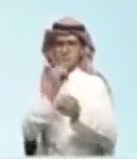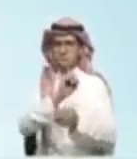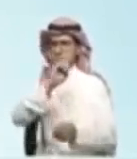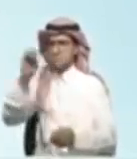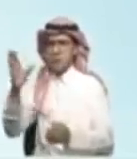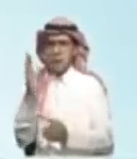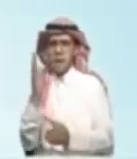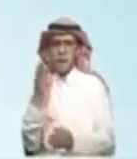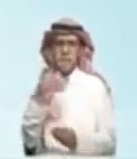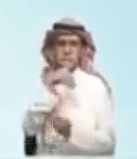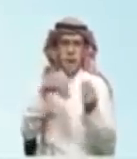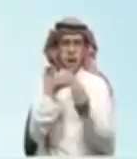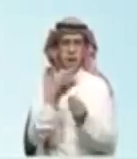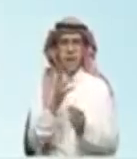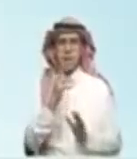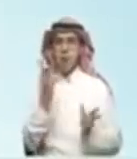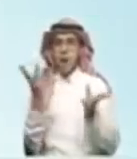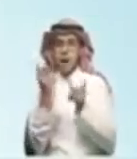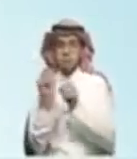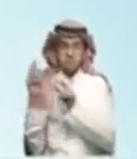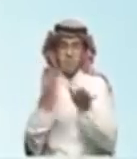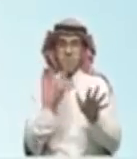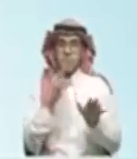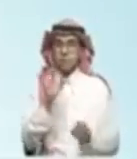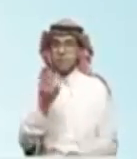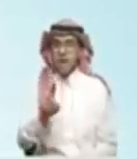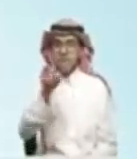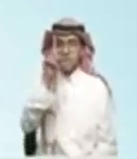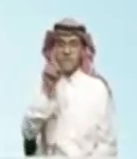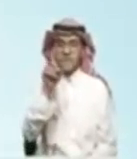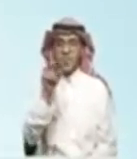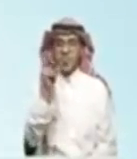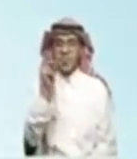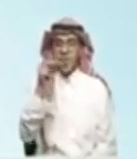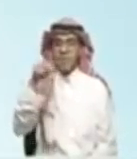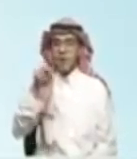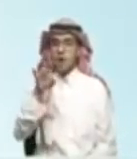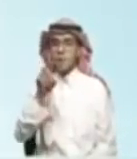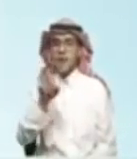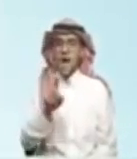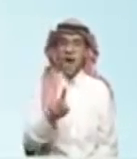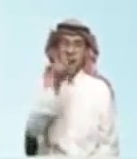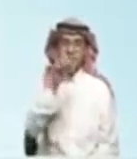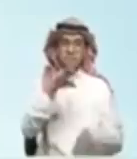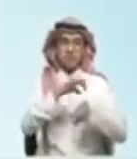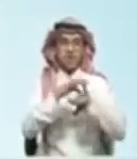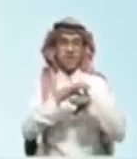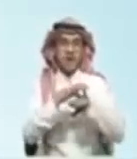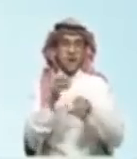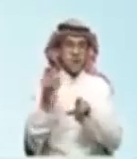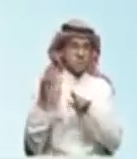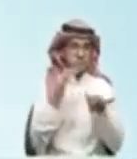المنورة تعدوا 850,000، زار منهم 142,000 إلى المراكز الصحية، أكثر من 9,000